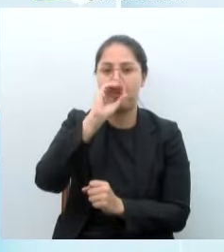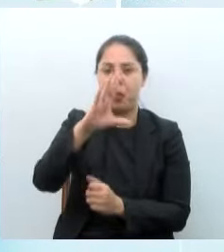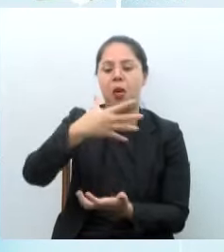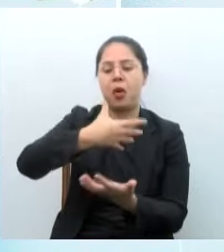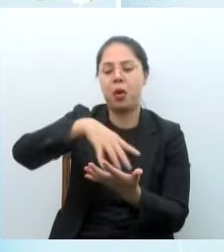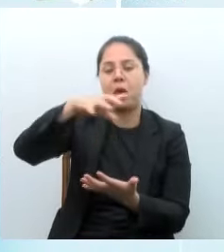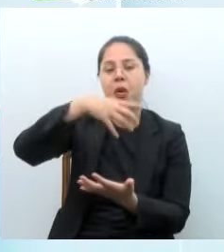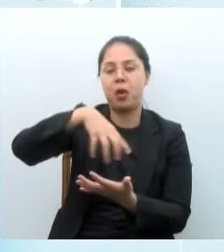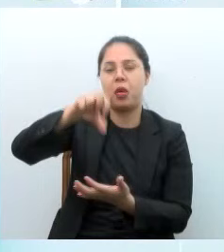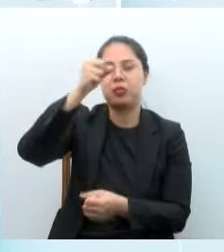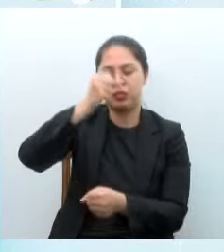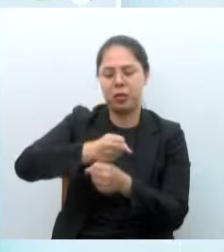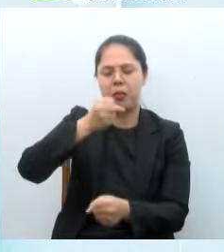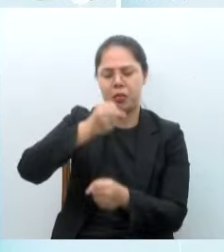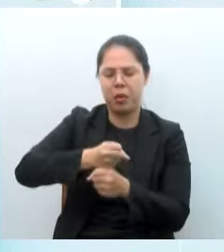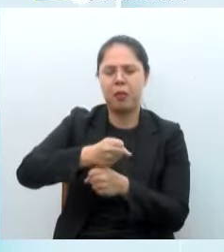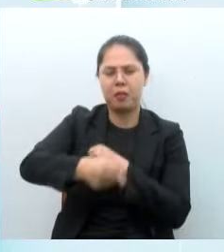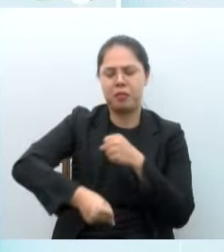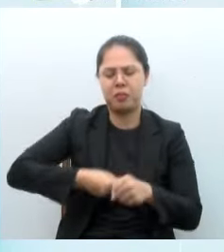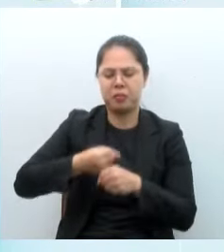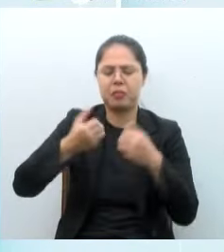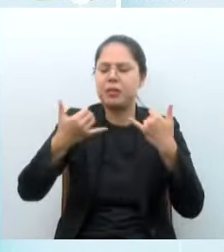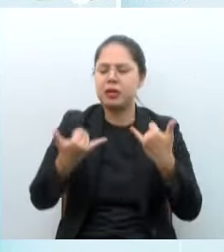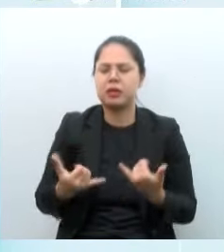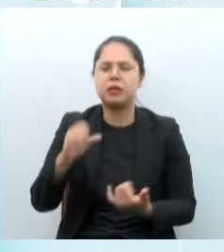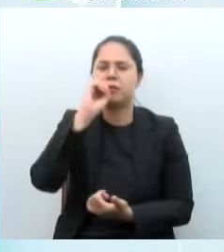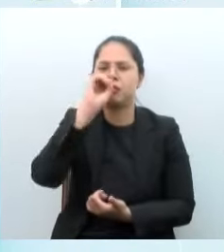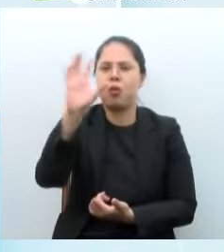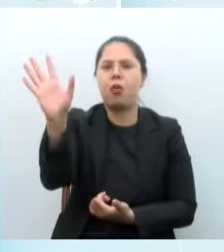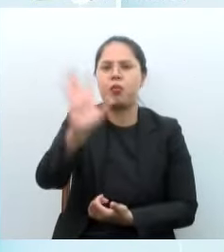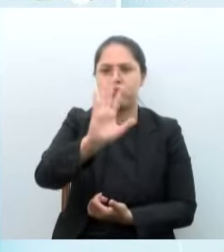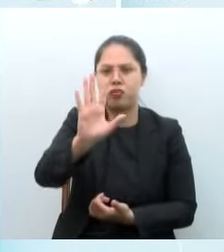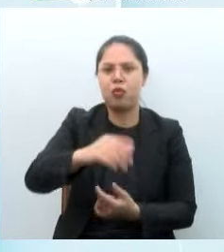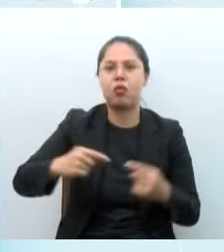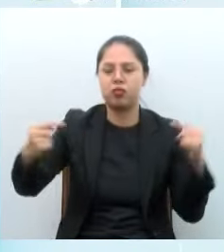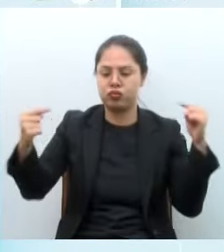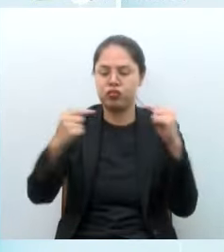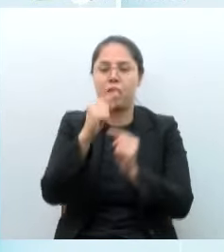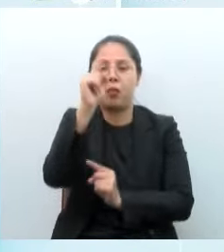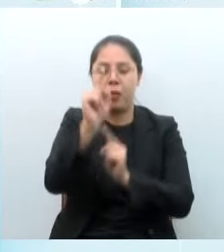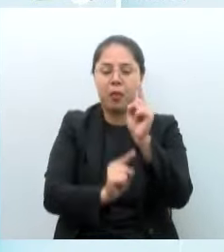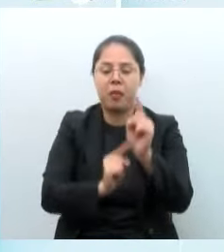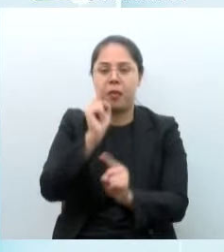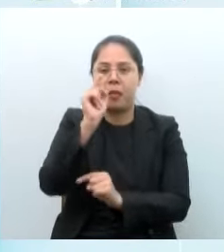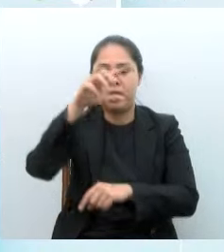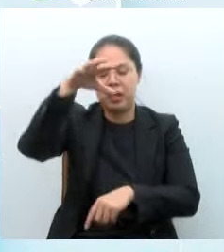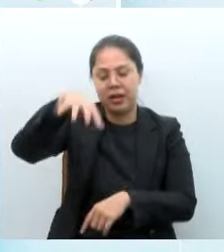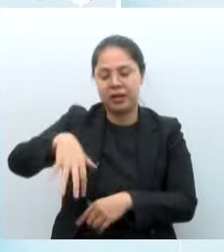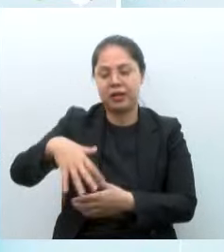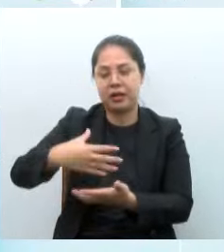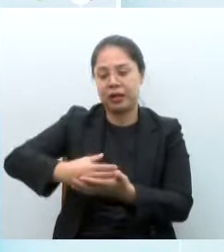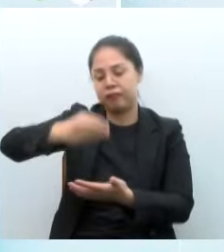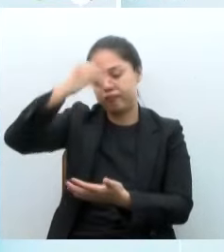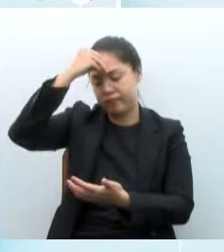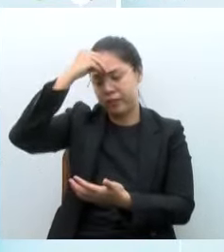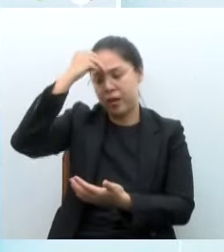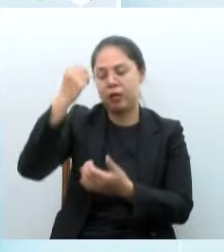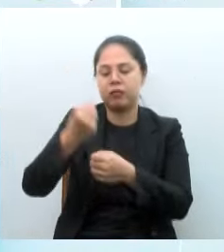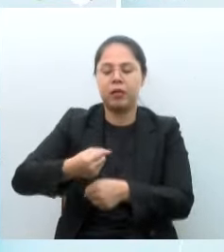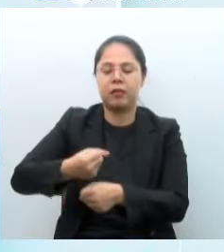เราก็ทำมานานแล้วตอนนี้ปีนี้ก็ไม่ต้องรายงานการรายงานเกี่ยวกับการดำเนินการของสถานศึกษาอย่างนี้ก็ลดล